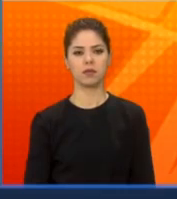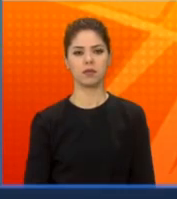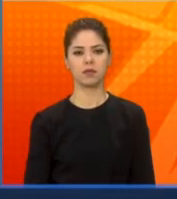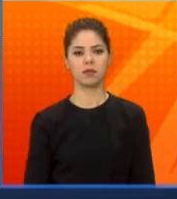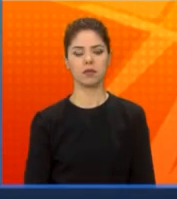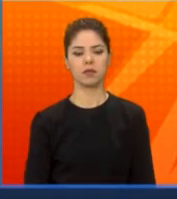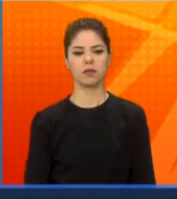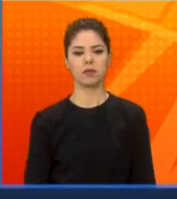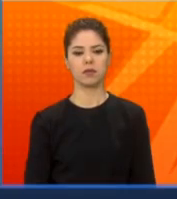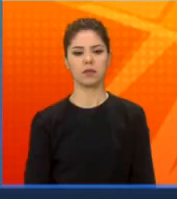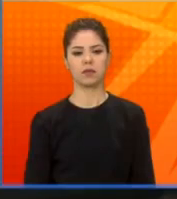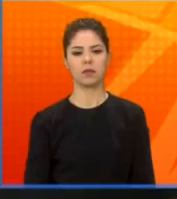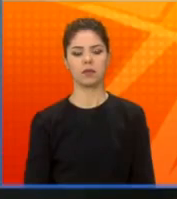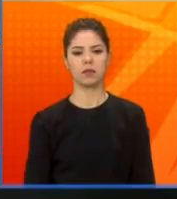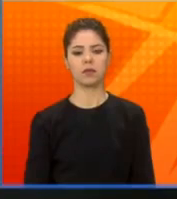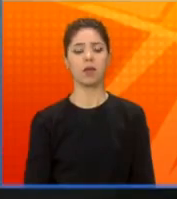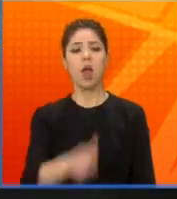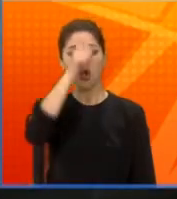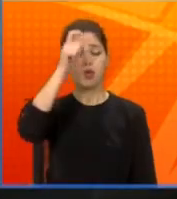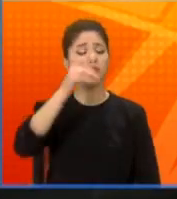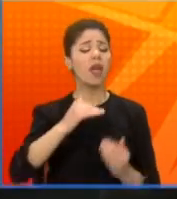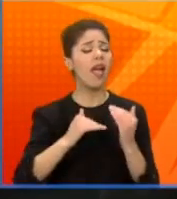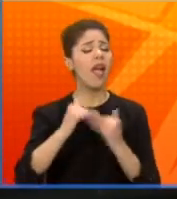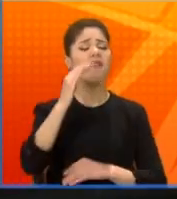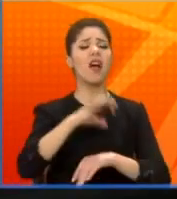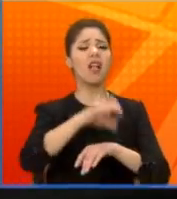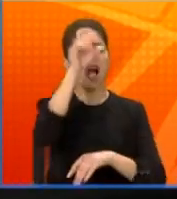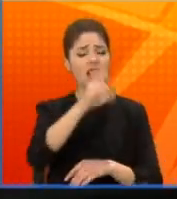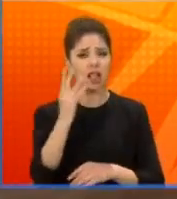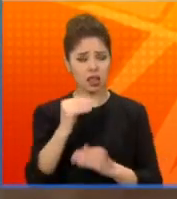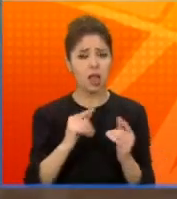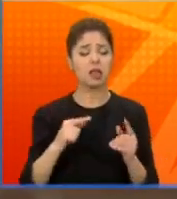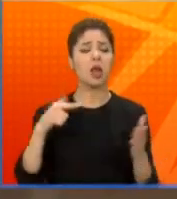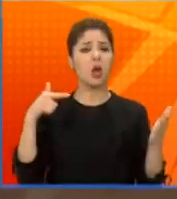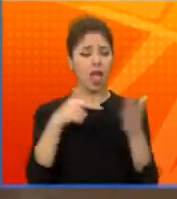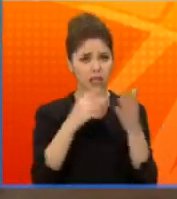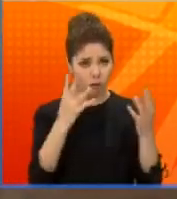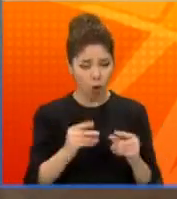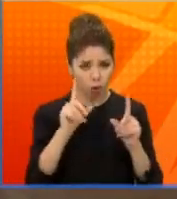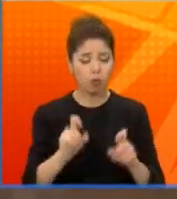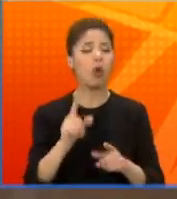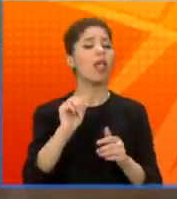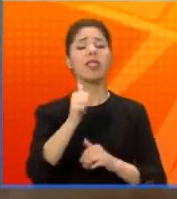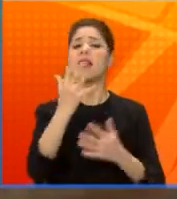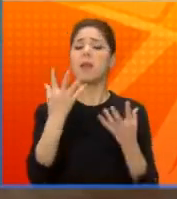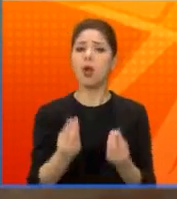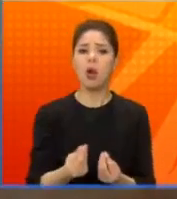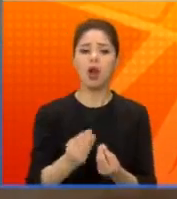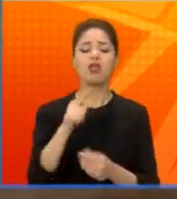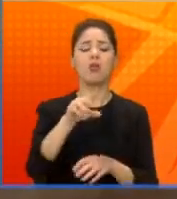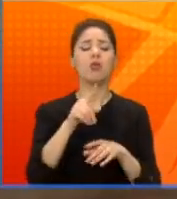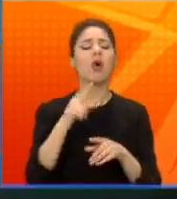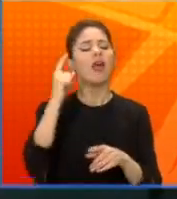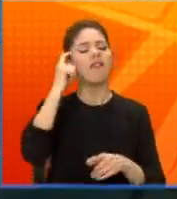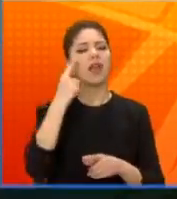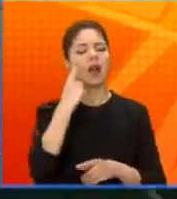hafta diye bir kavram vardır. Türkiye en fazla hasta sayısına ulaştı mı? Ya da ne zaman ulaşacak? İddiaya göre salgın